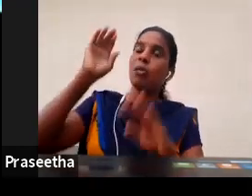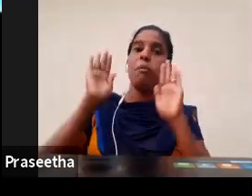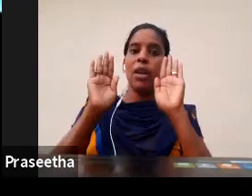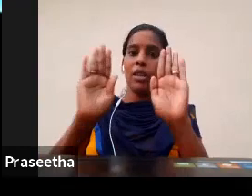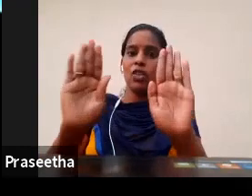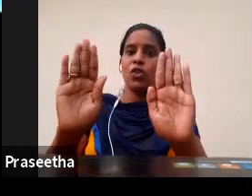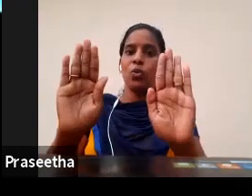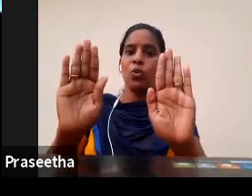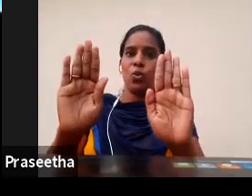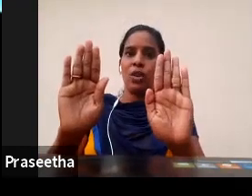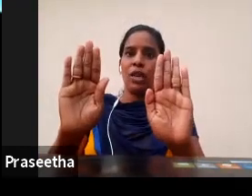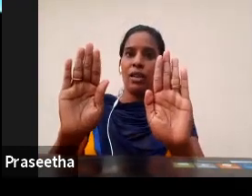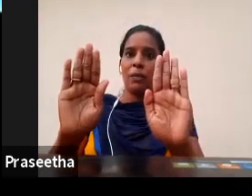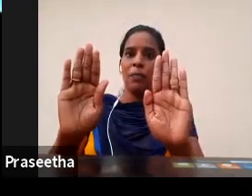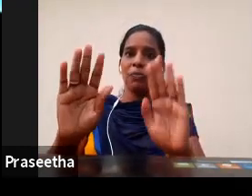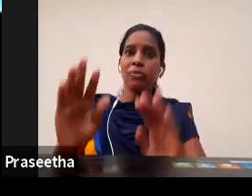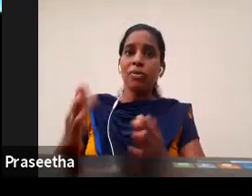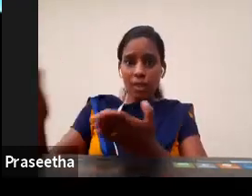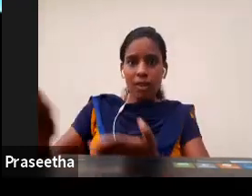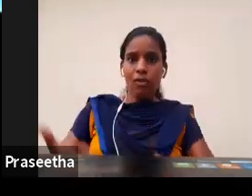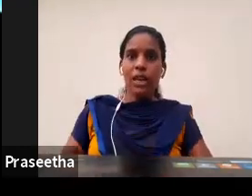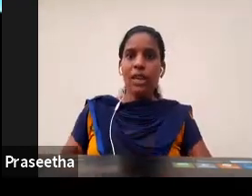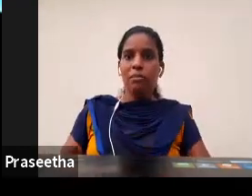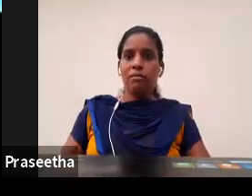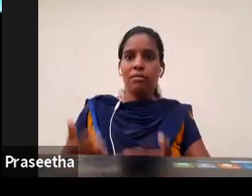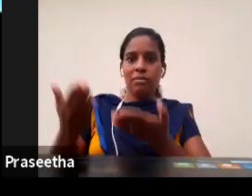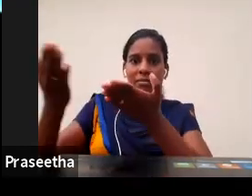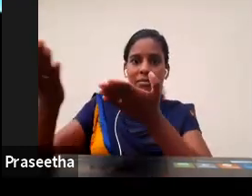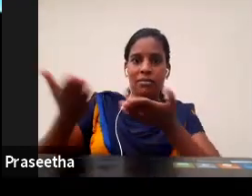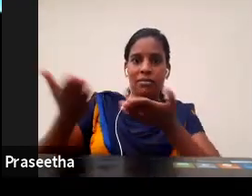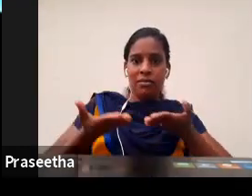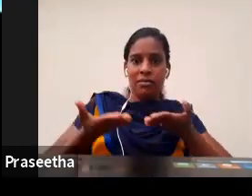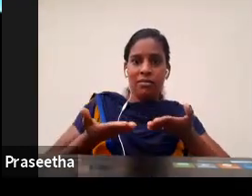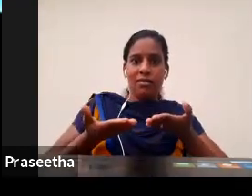ഗോഡ് ബ്ലെസ് യു എന്നുള്ളത് വെൽക്കം